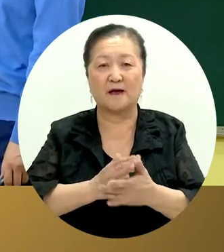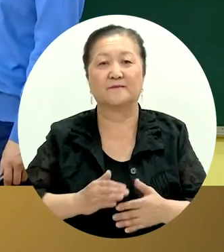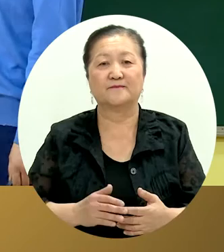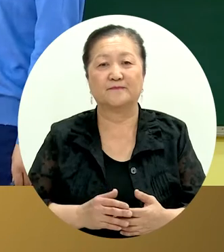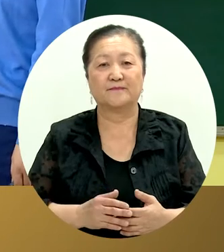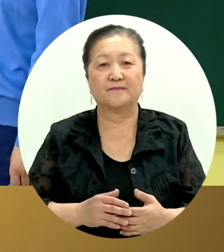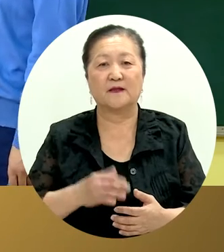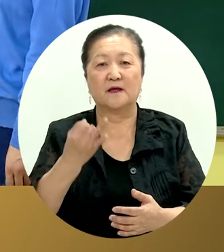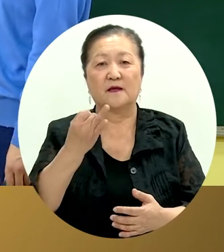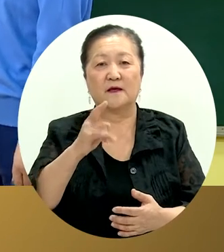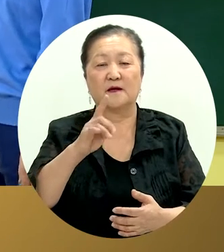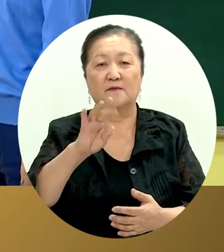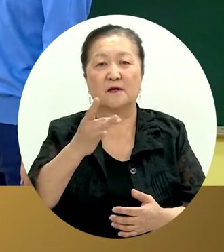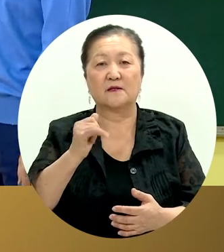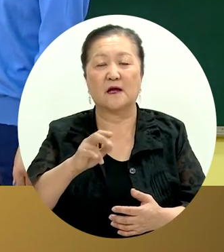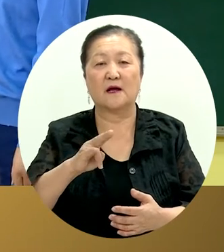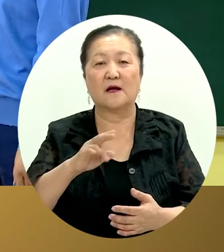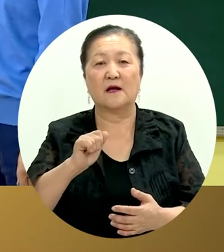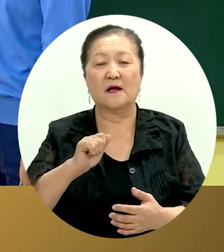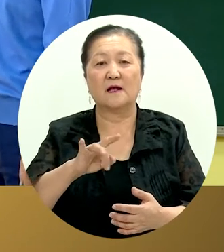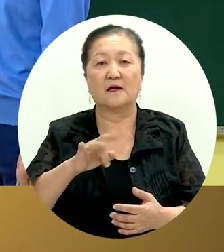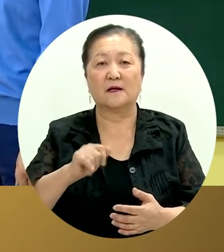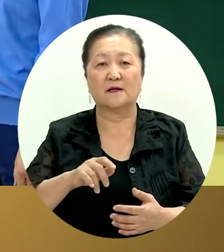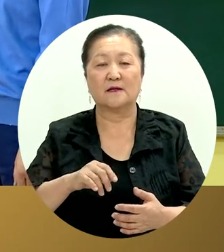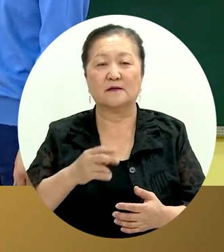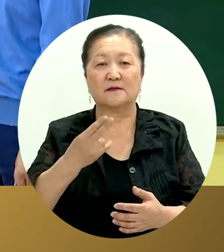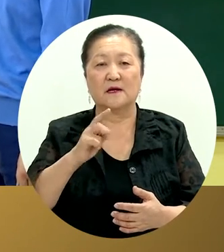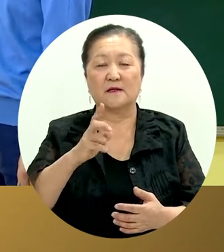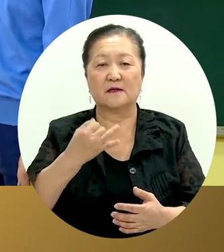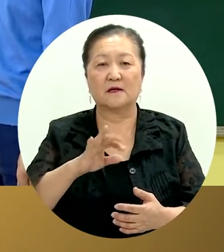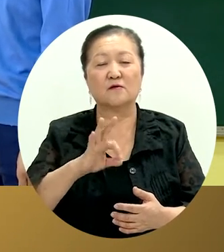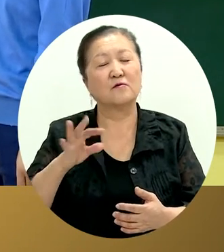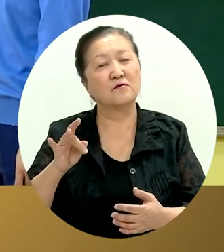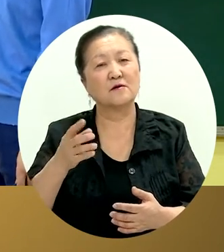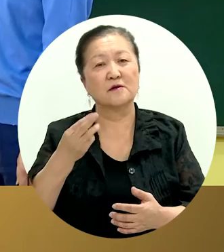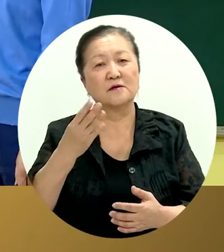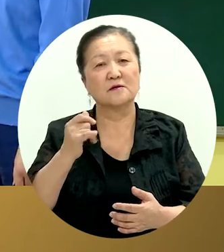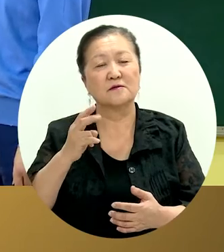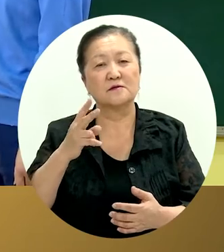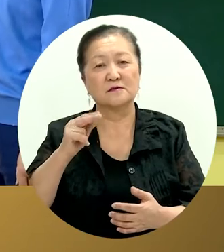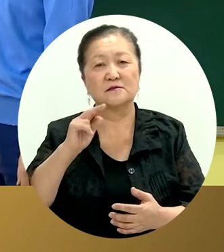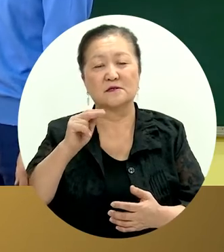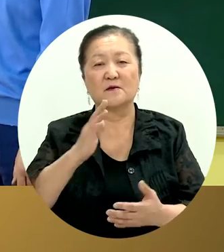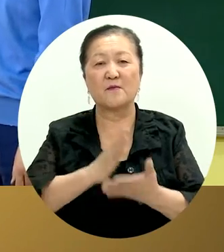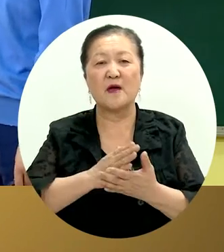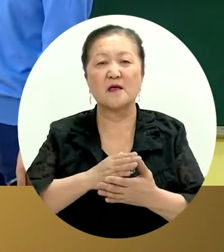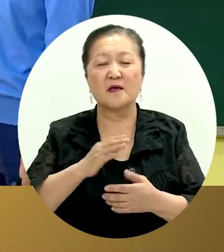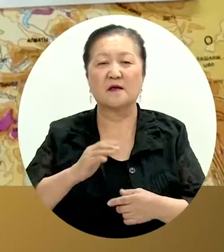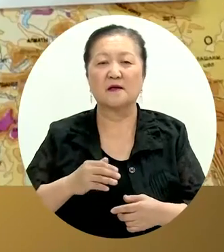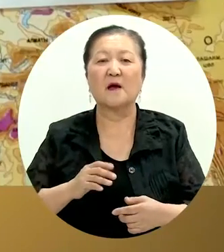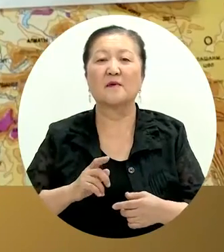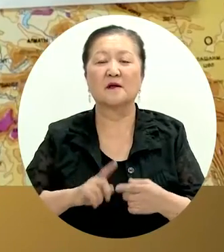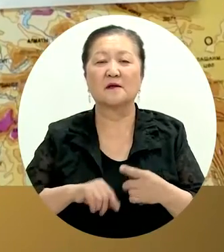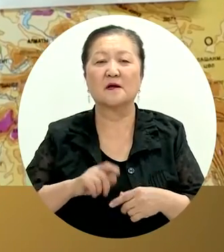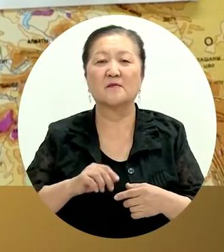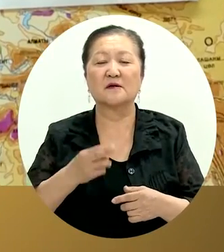Их Британий арал маань далаад бас нэг өөр нэг шин чанар байна тий. Тэгэхээр эндээс та сайн ажиглаараа, хүүхдүүд маань ч сайн ажиглаараа